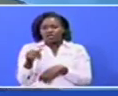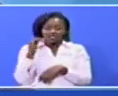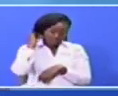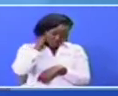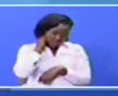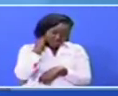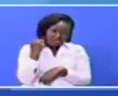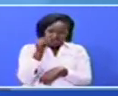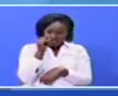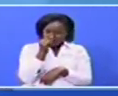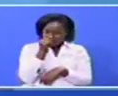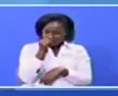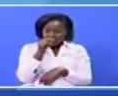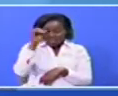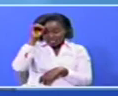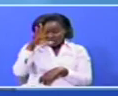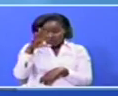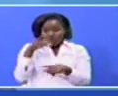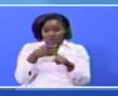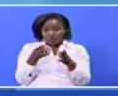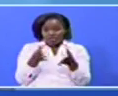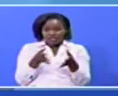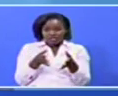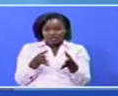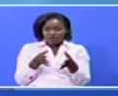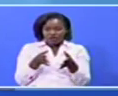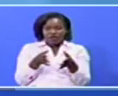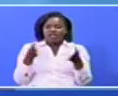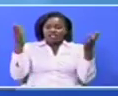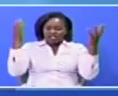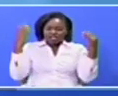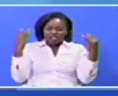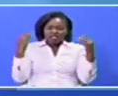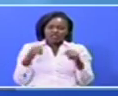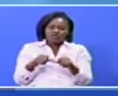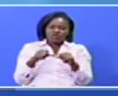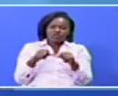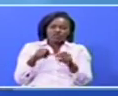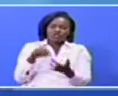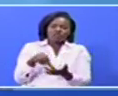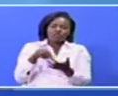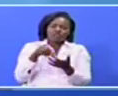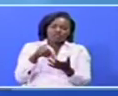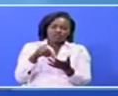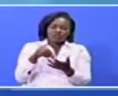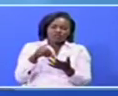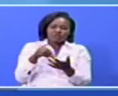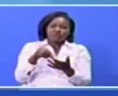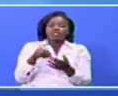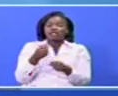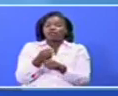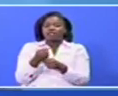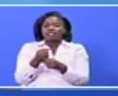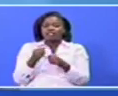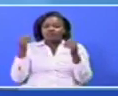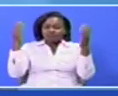na Nyeri na huko wilaya za kati. Lakini sasa ndio imeanza kunyesha kwa wingi. Lakini hasa wakati ile inasababisha mafuriko ni